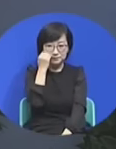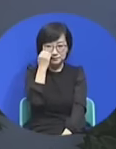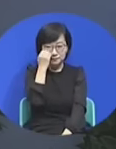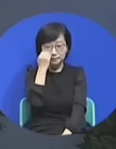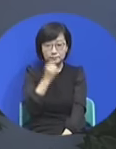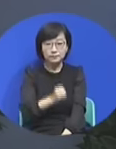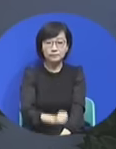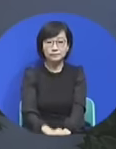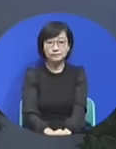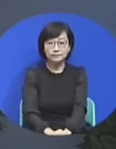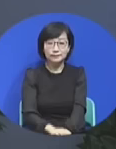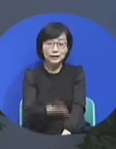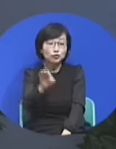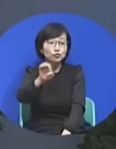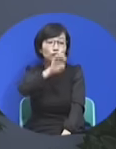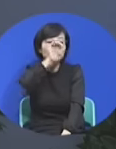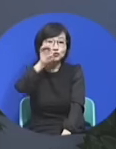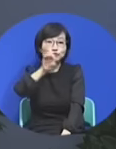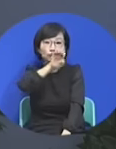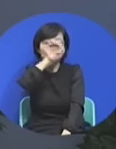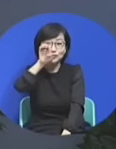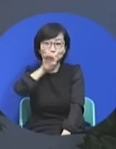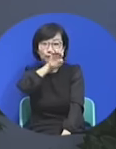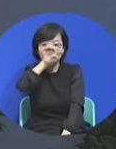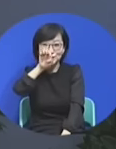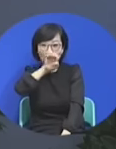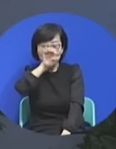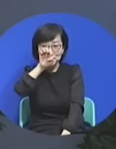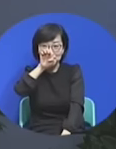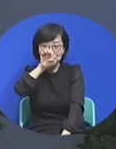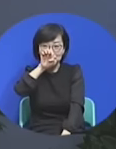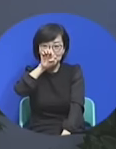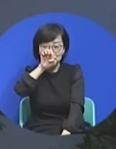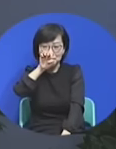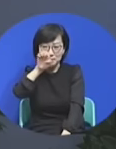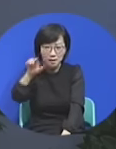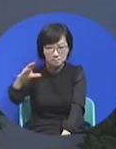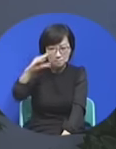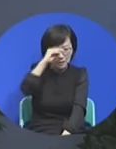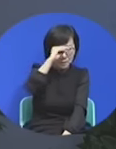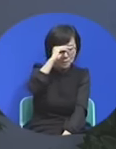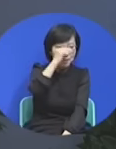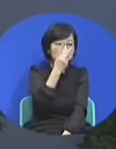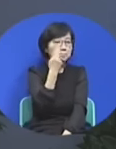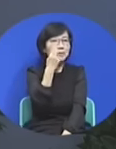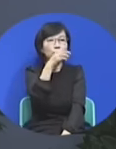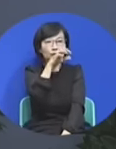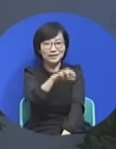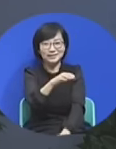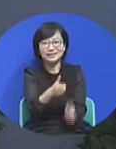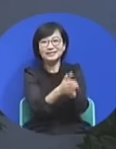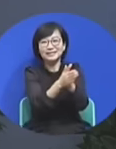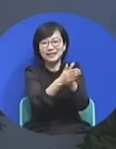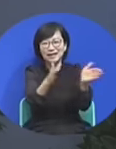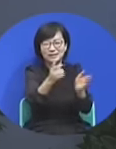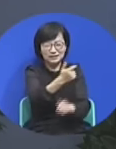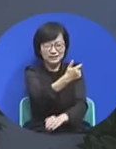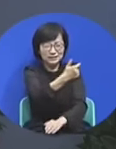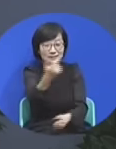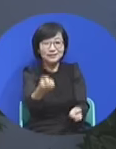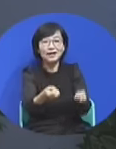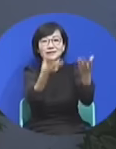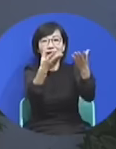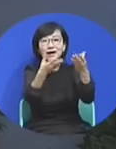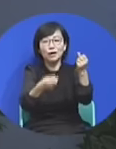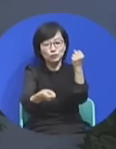time together. 유럽에서 건너와서 미국에서 아마 시작한 큰 절기입니다. It's a holiday that originated in